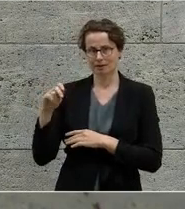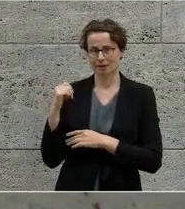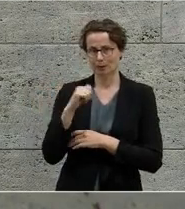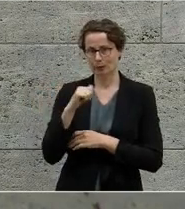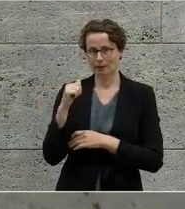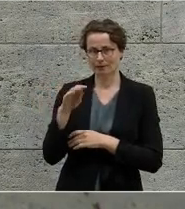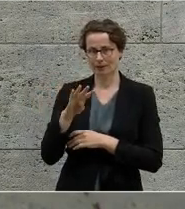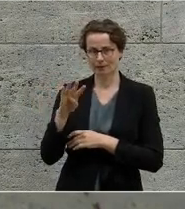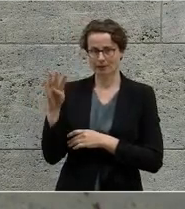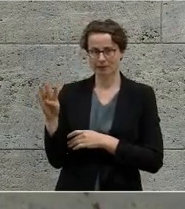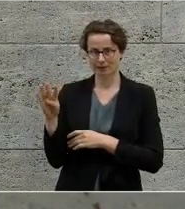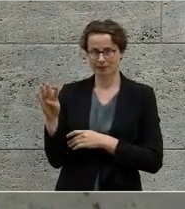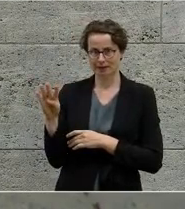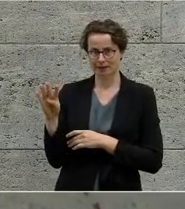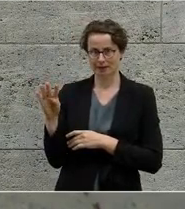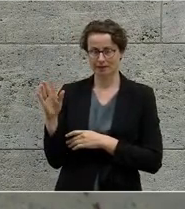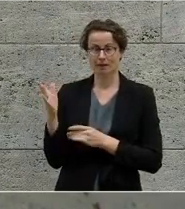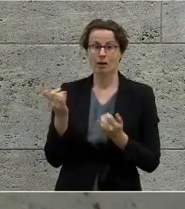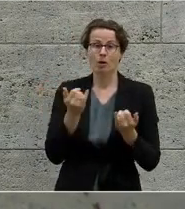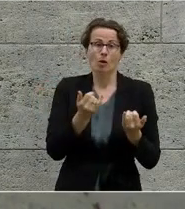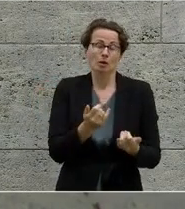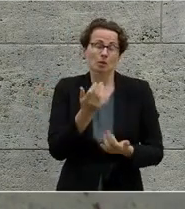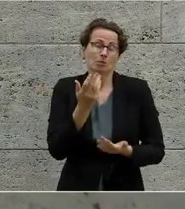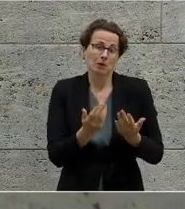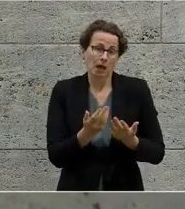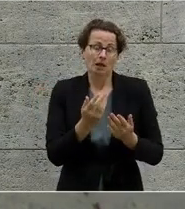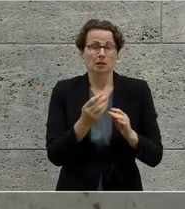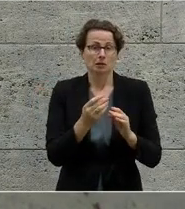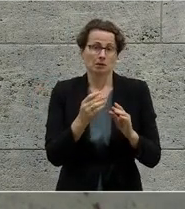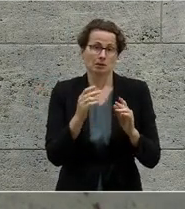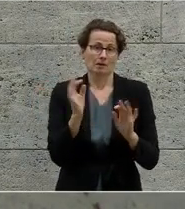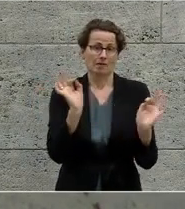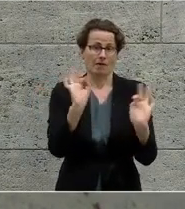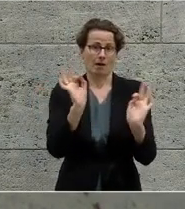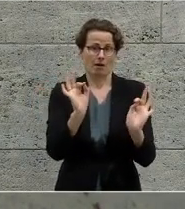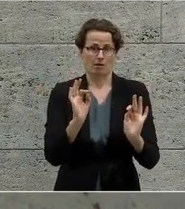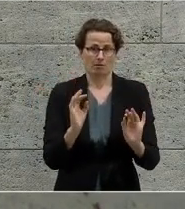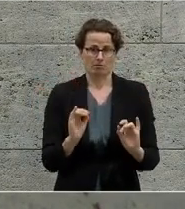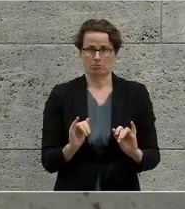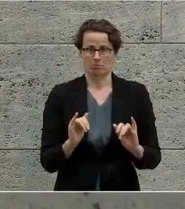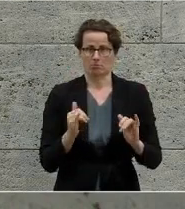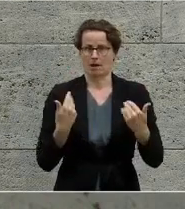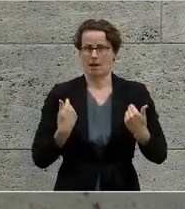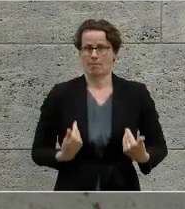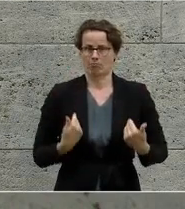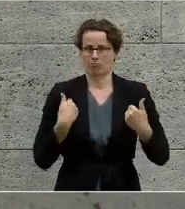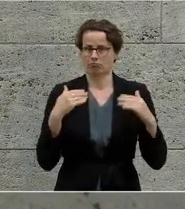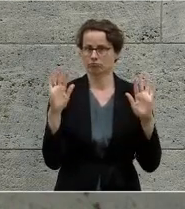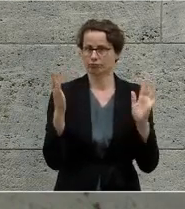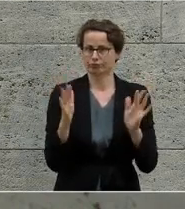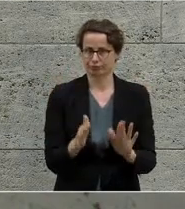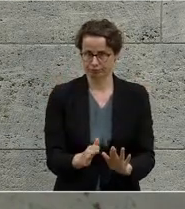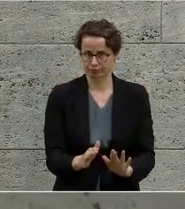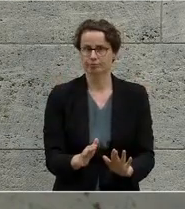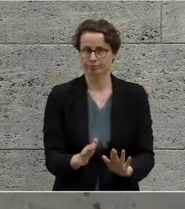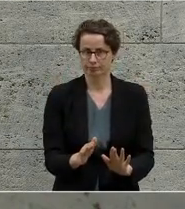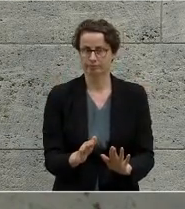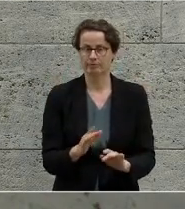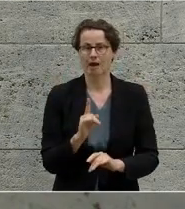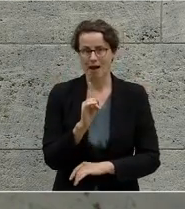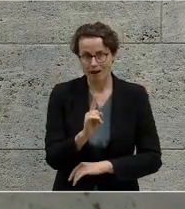1944, mit einer Gefahr für Leib und Leben verbunden ist. Um dieses Vermächtnis